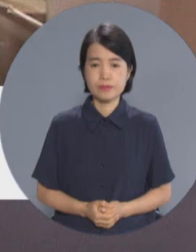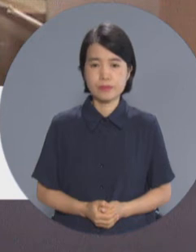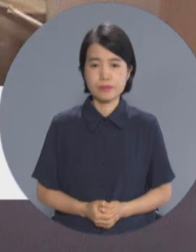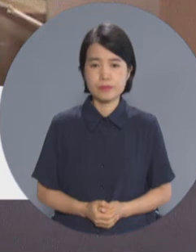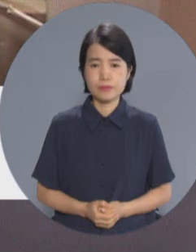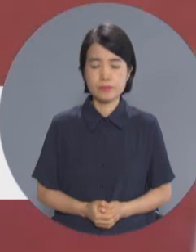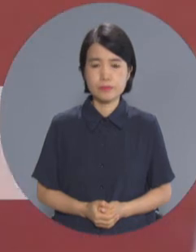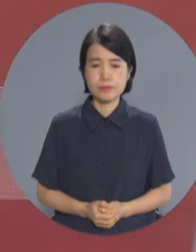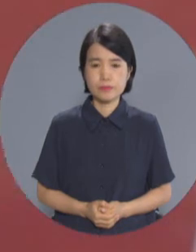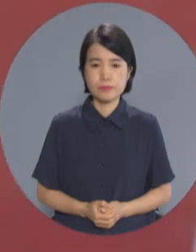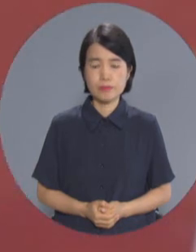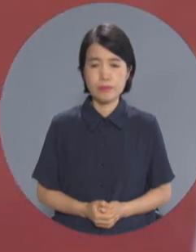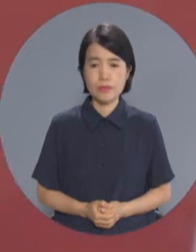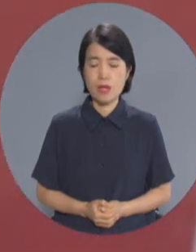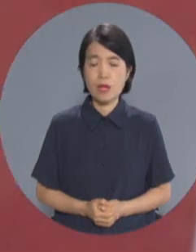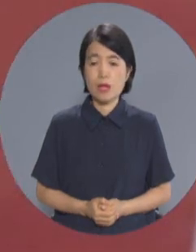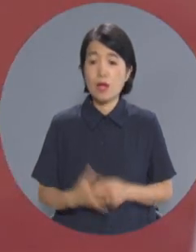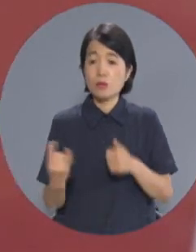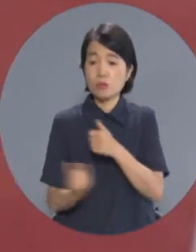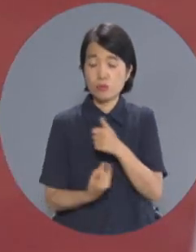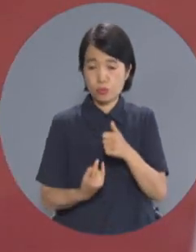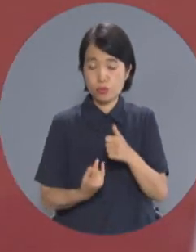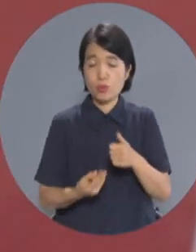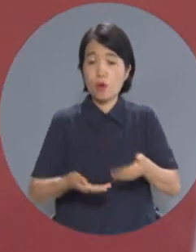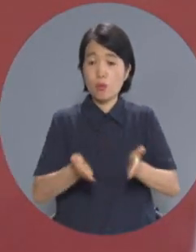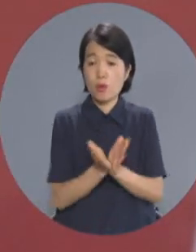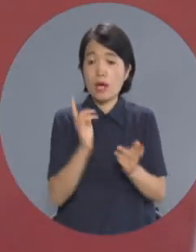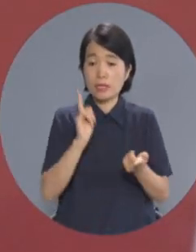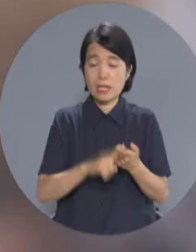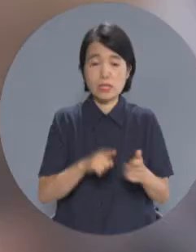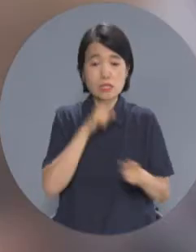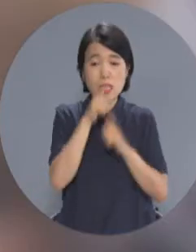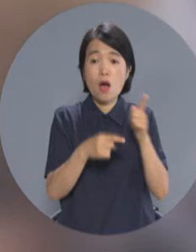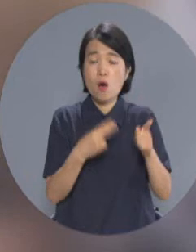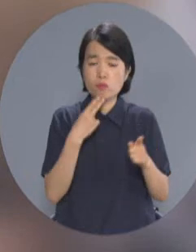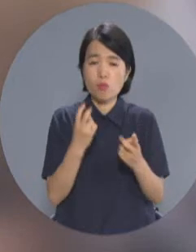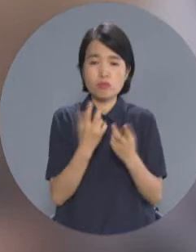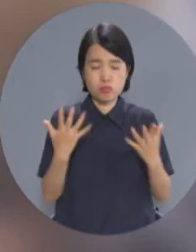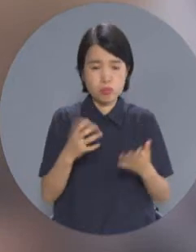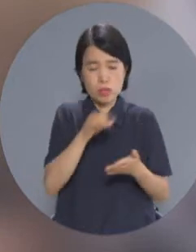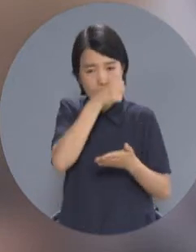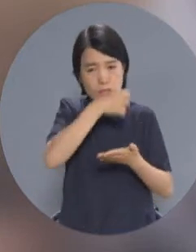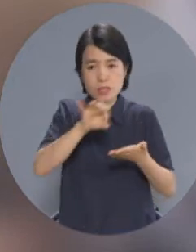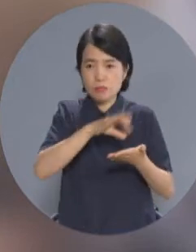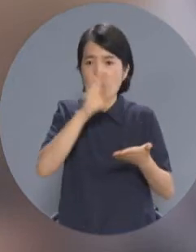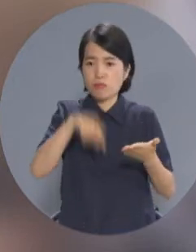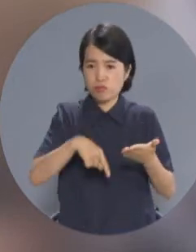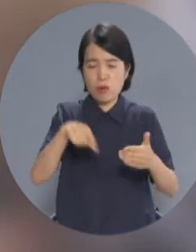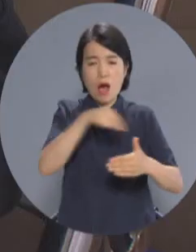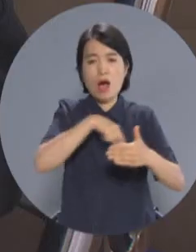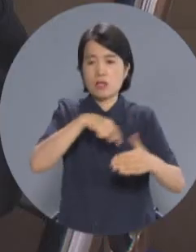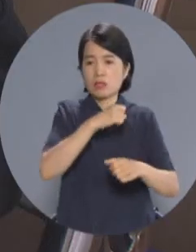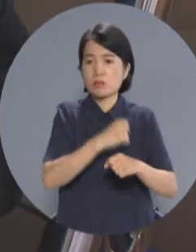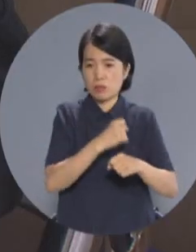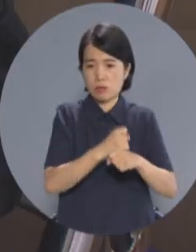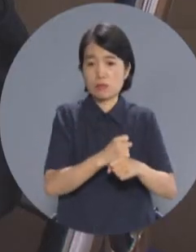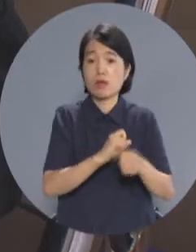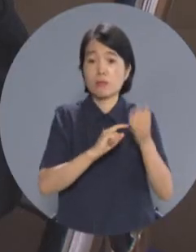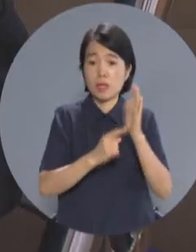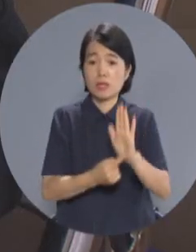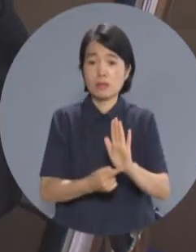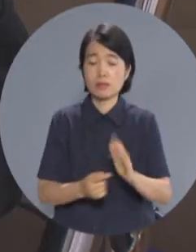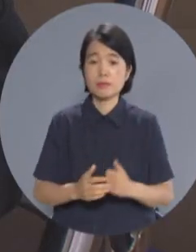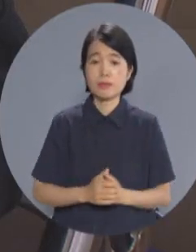다 보여주겠다. 운영위원회 구성에 대해서는 지원자가 없어 부득이하게 집행부로 구성할 수밖에 없었다고